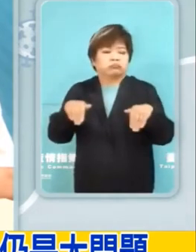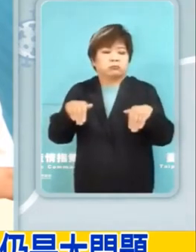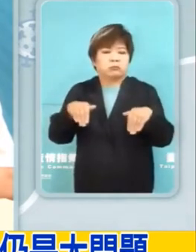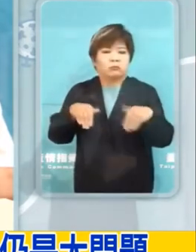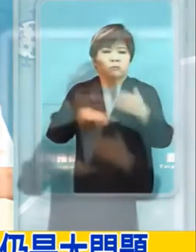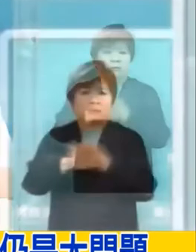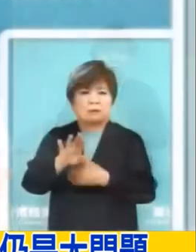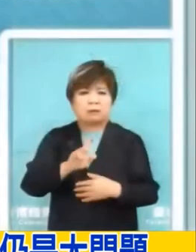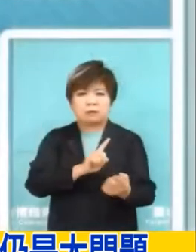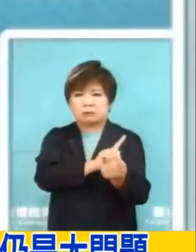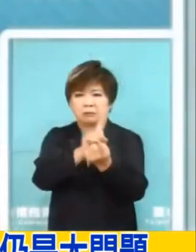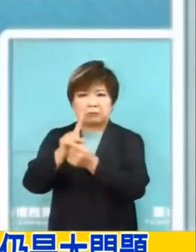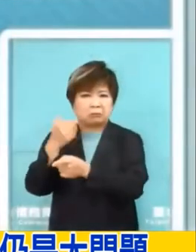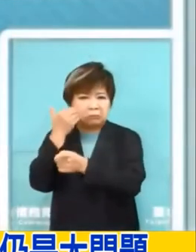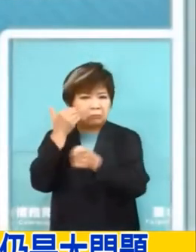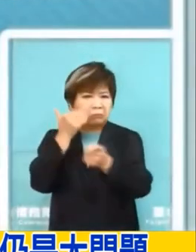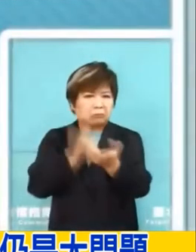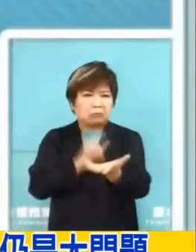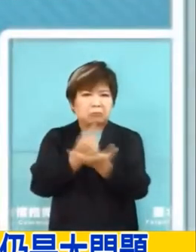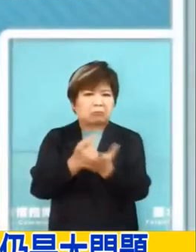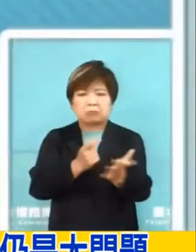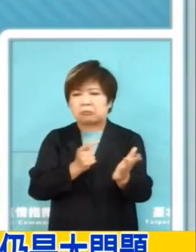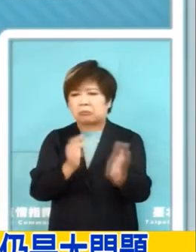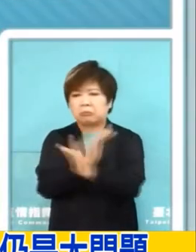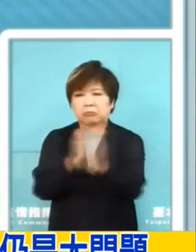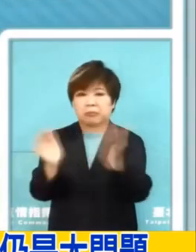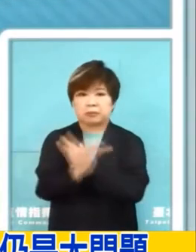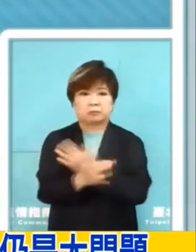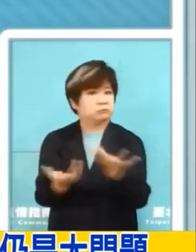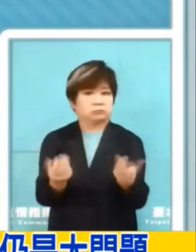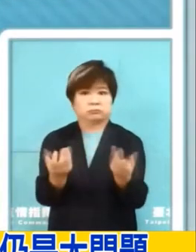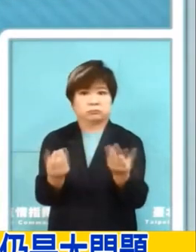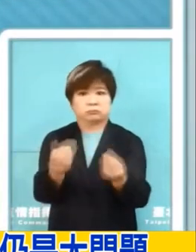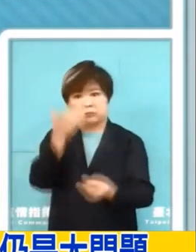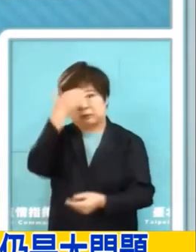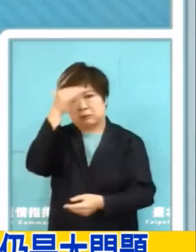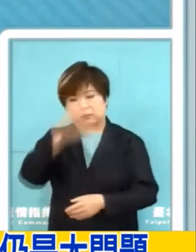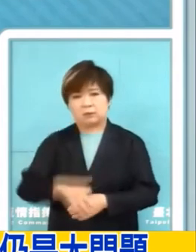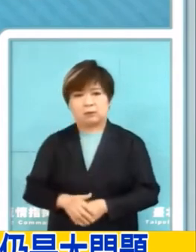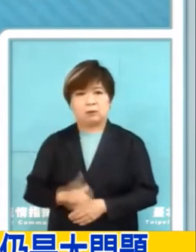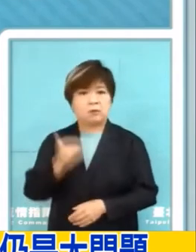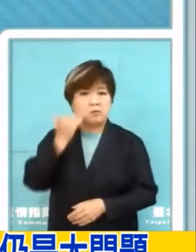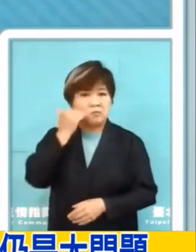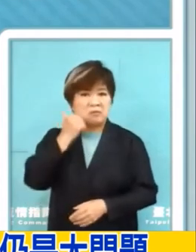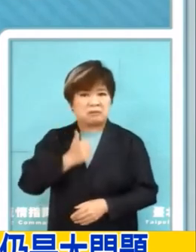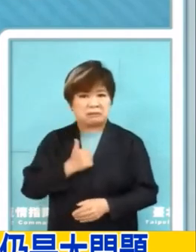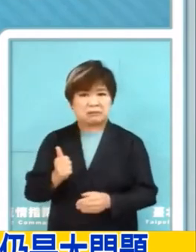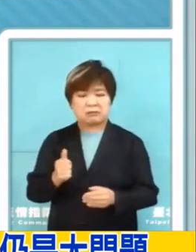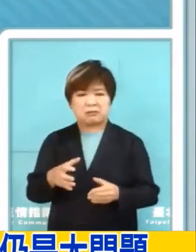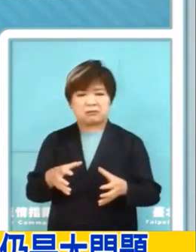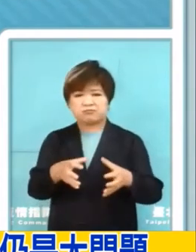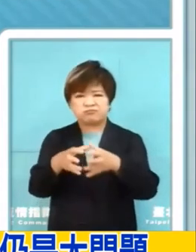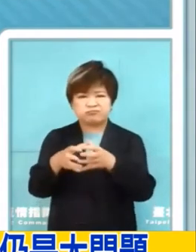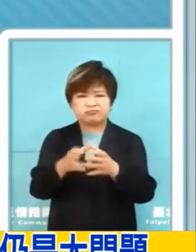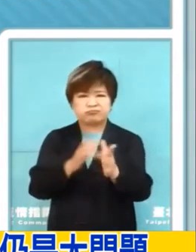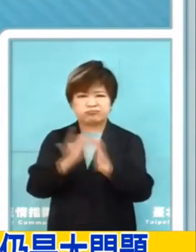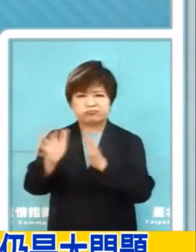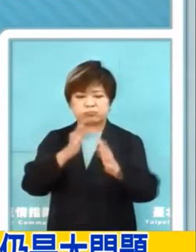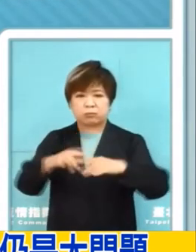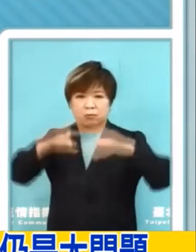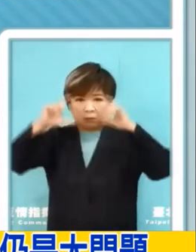不特定的人潮拥挤地区，如果他是到那种不特定人潮拥挤的地方，那又不戴口罩